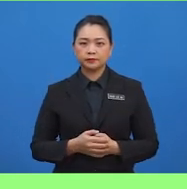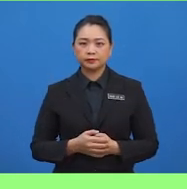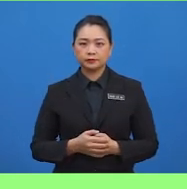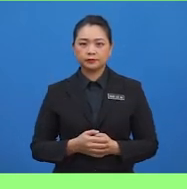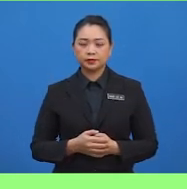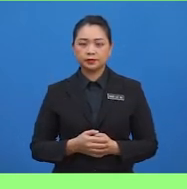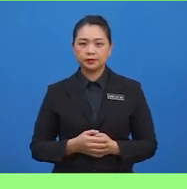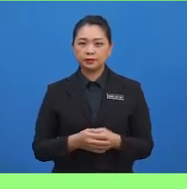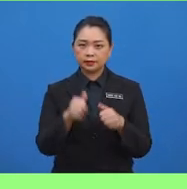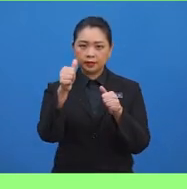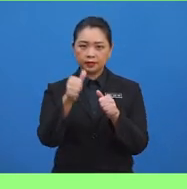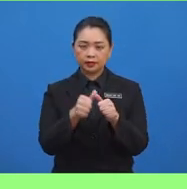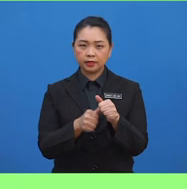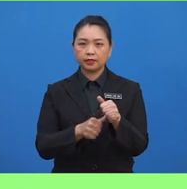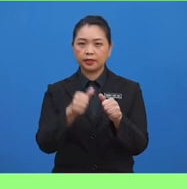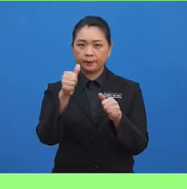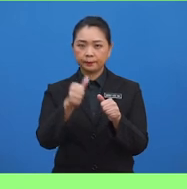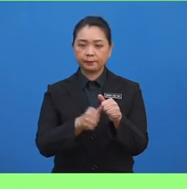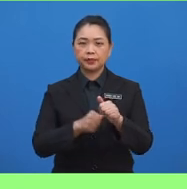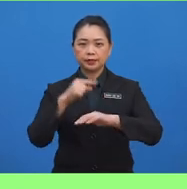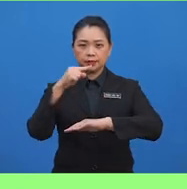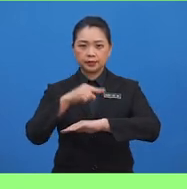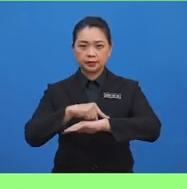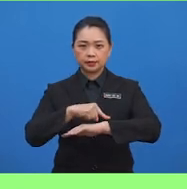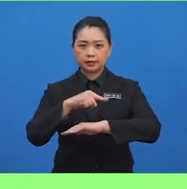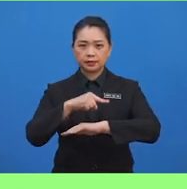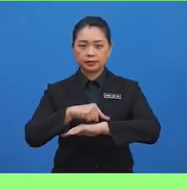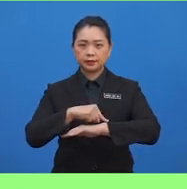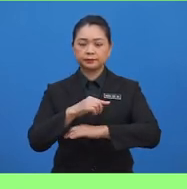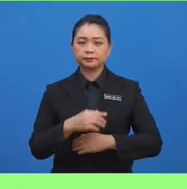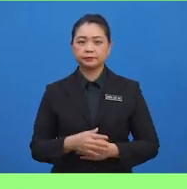aman setiap Mas